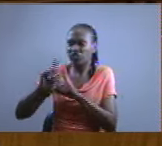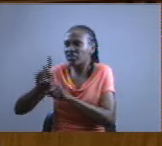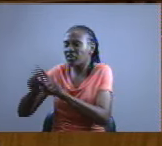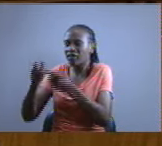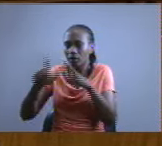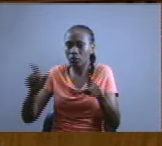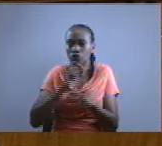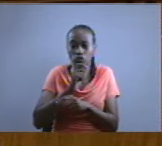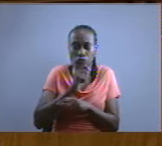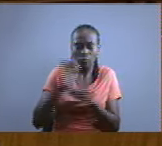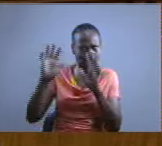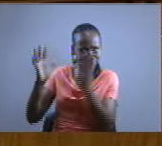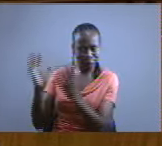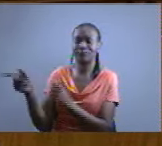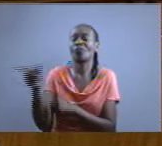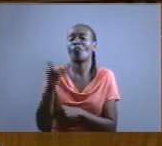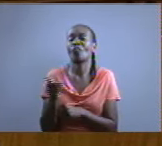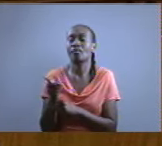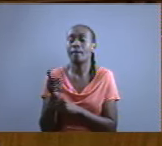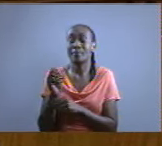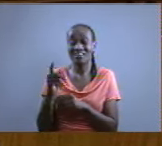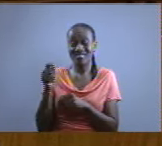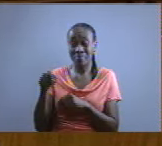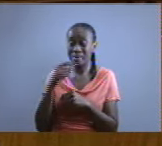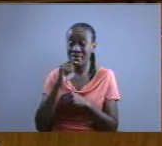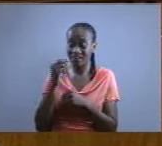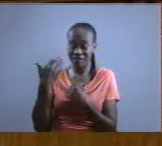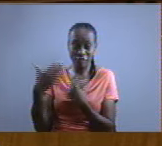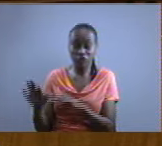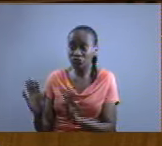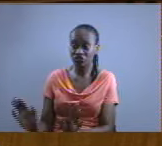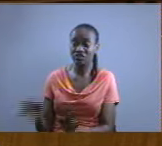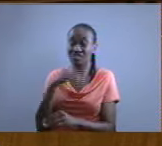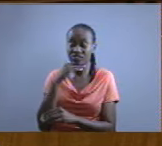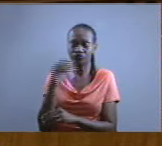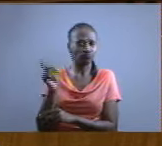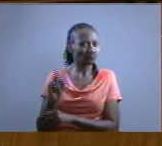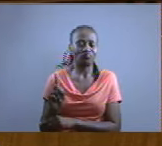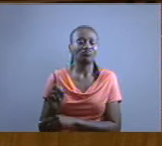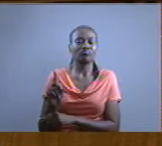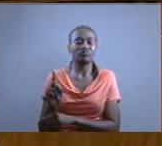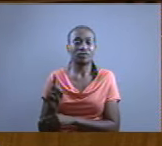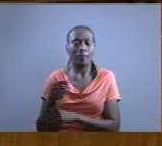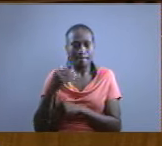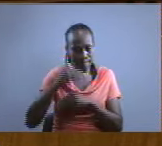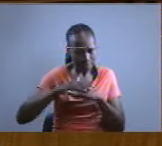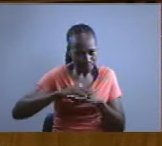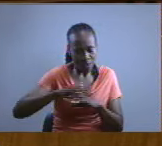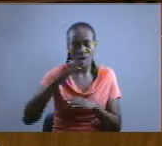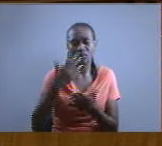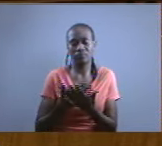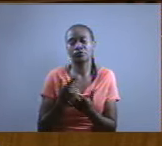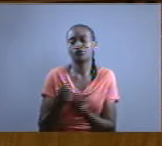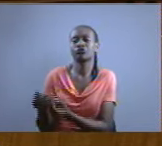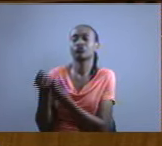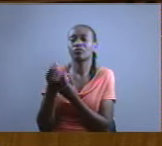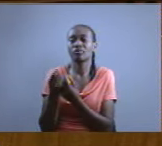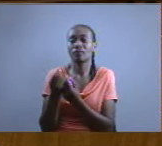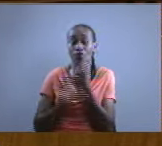word om te verseker dat ons die Vryheidsmanifest en die grondwet uitvoer.